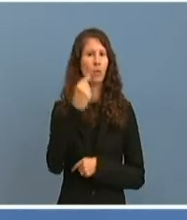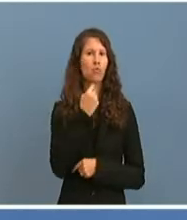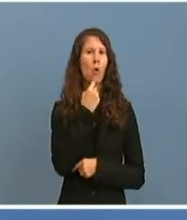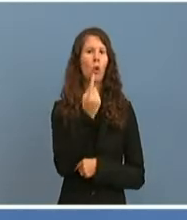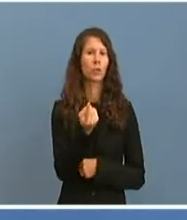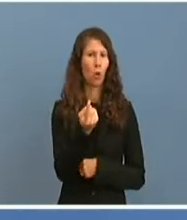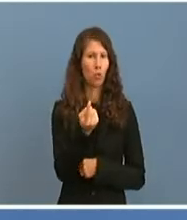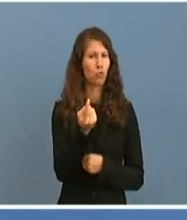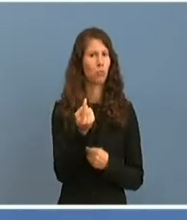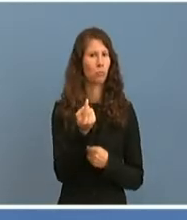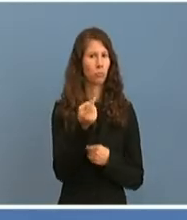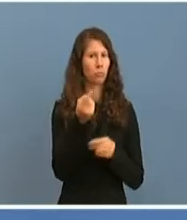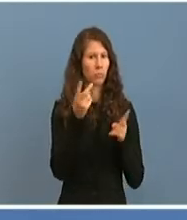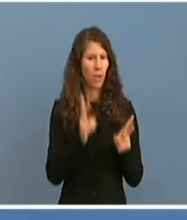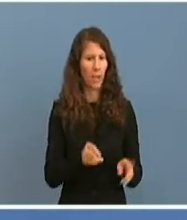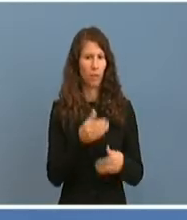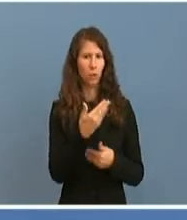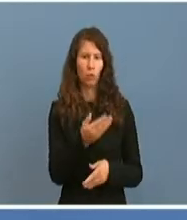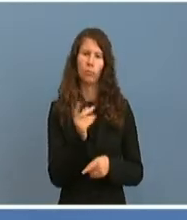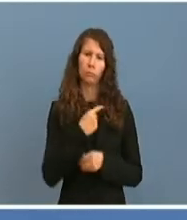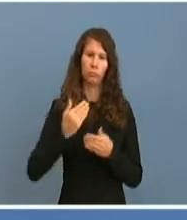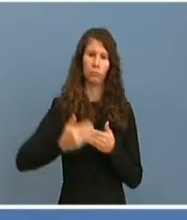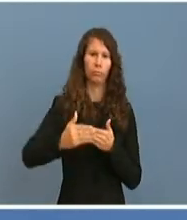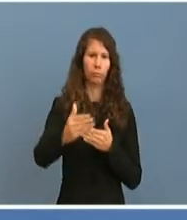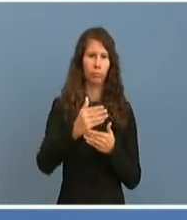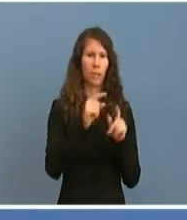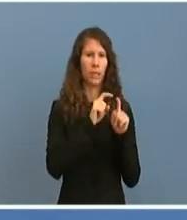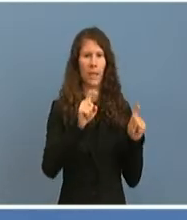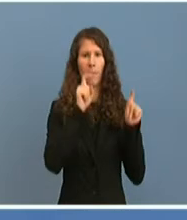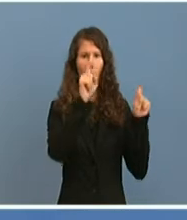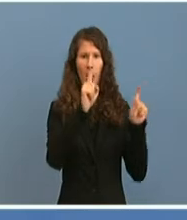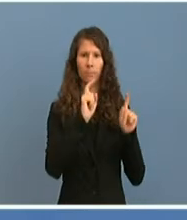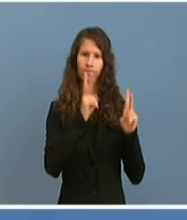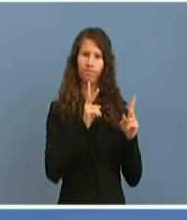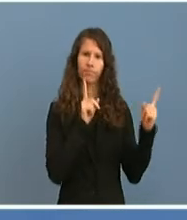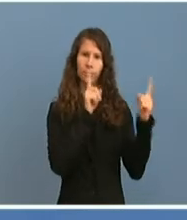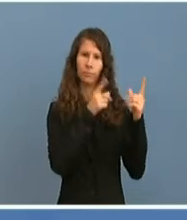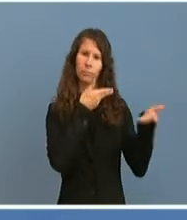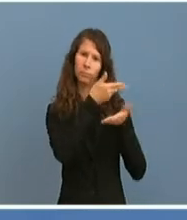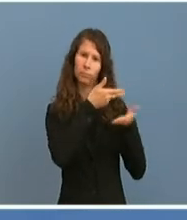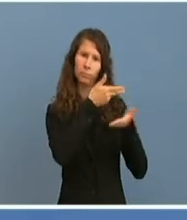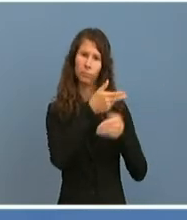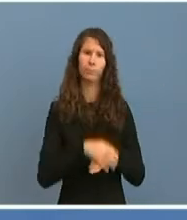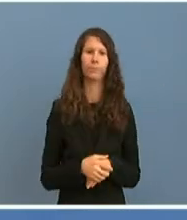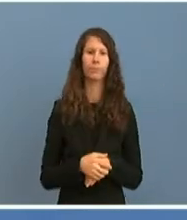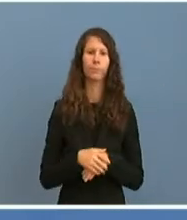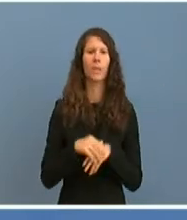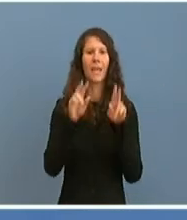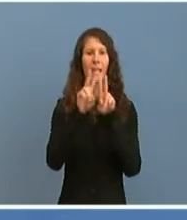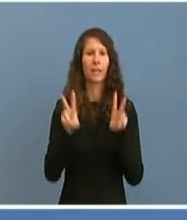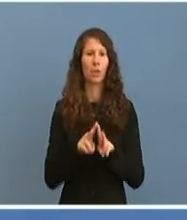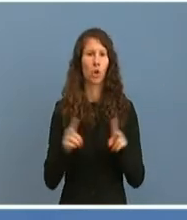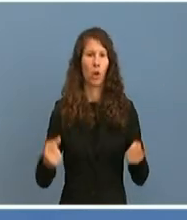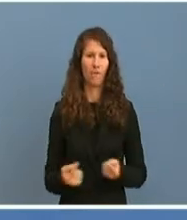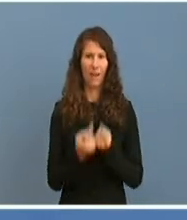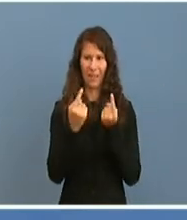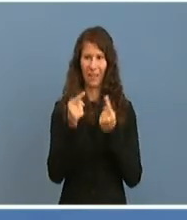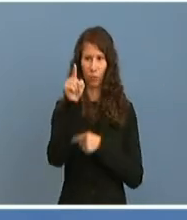Meinungsäußerung regelmäßig thematisieren und in Gesprächen ansprechen. Was die internationalen Konflikte angeht, die Sie genannt